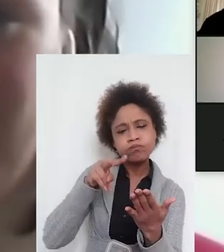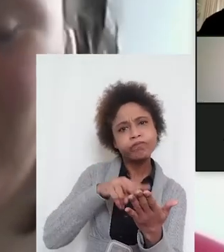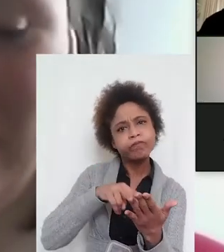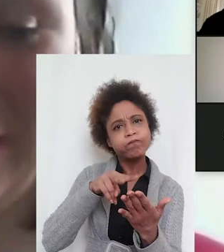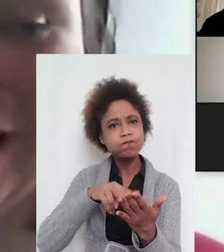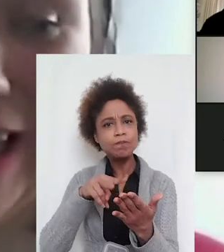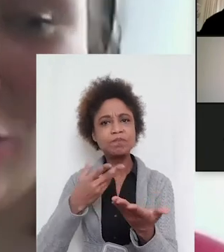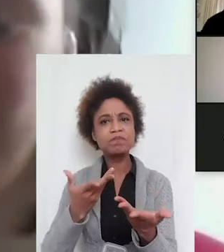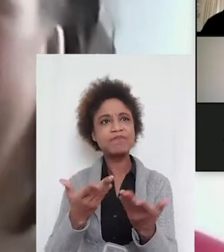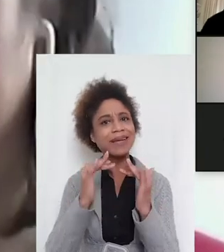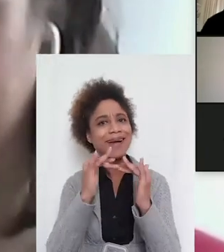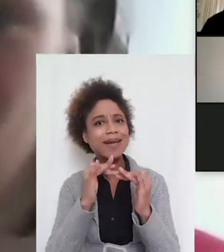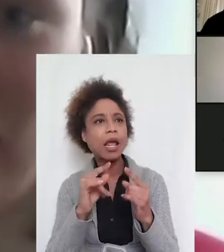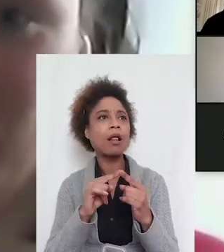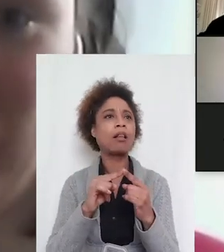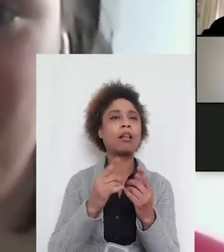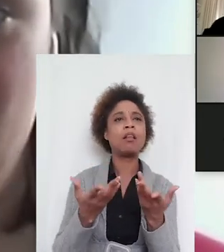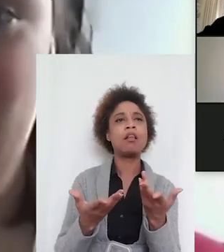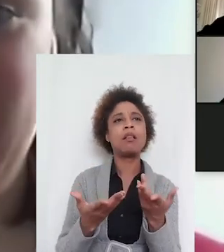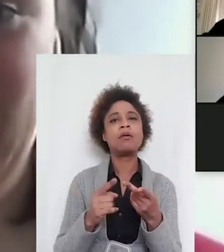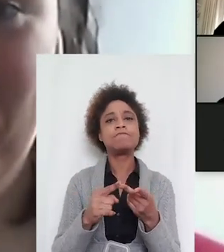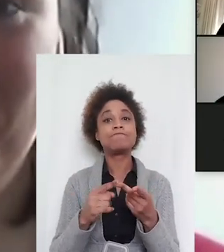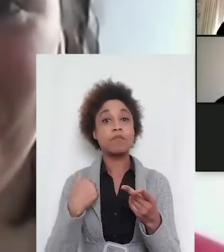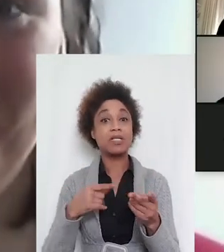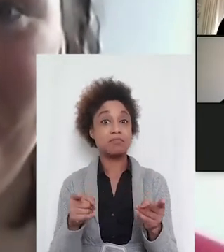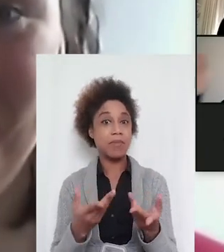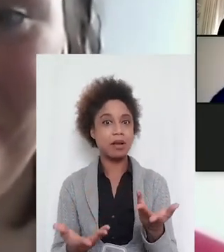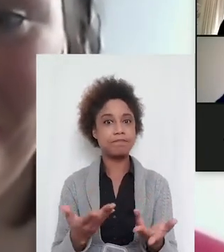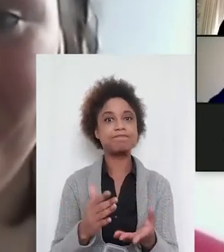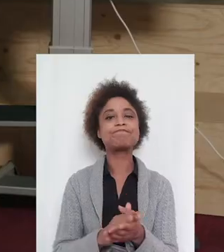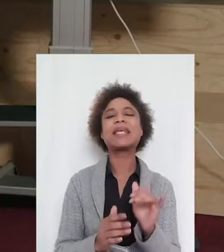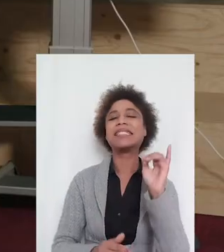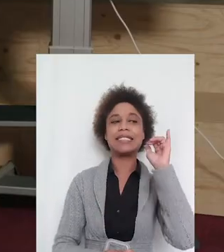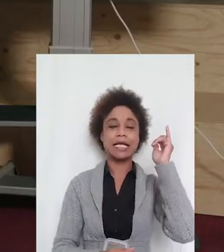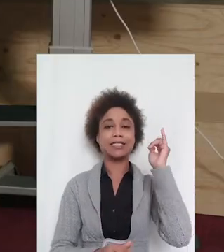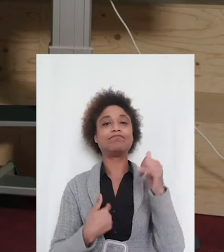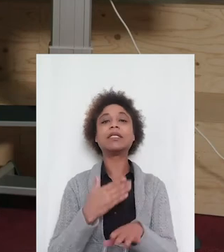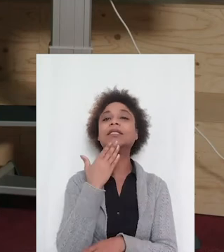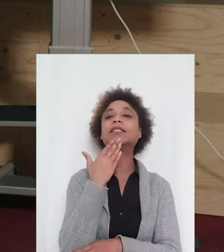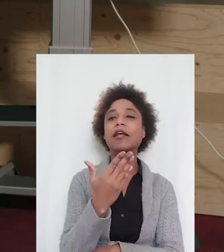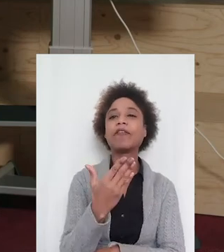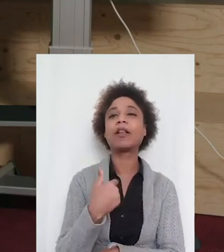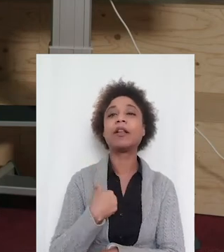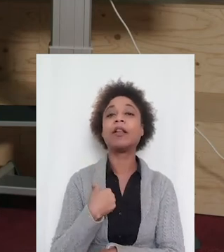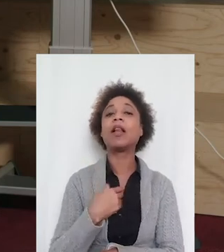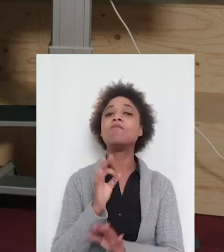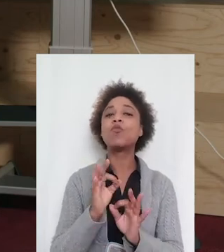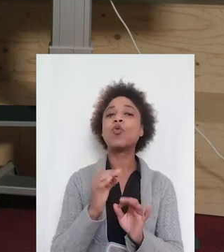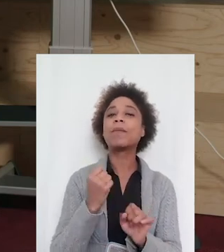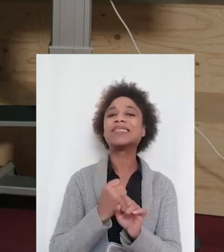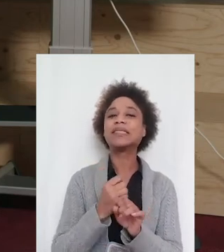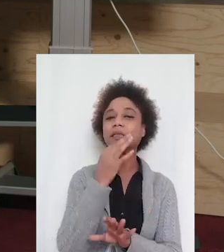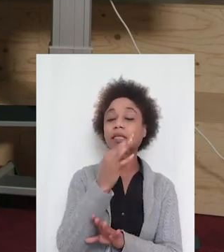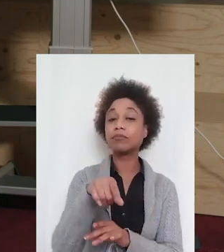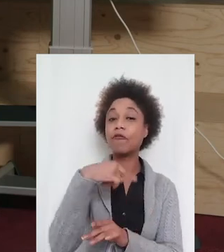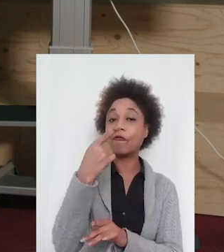er geregeld is voor mensen met een beperking. Yes, dank. Mooie praktische tip. Ons